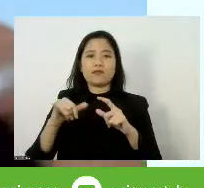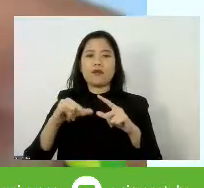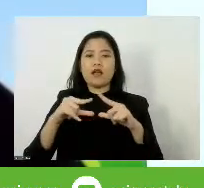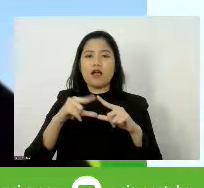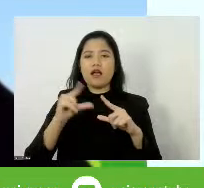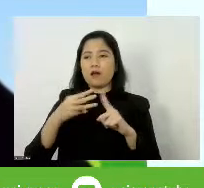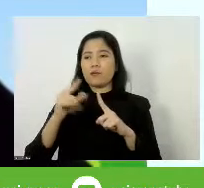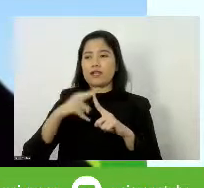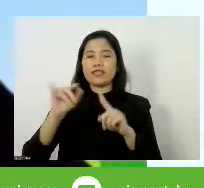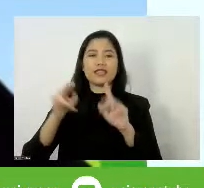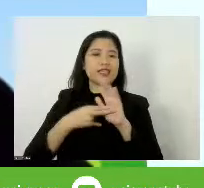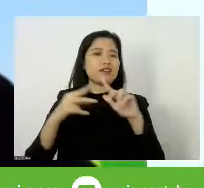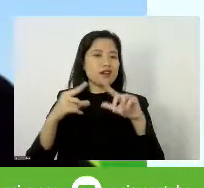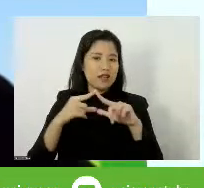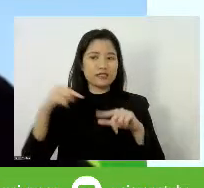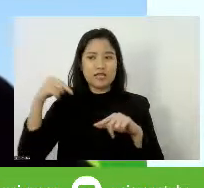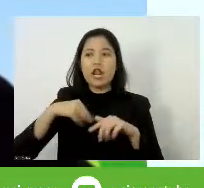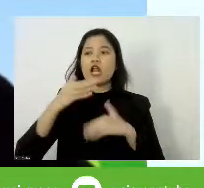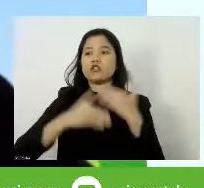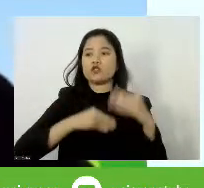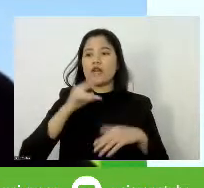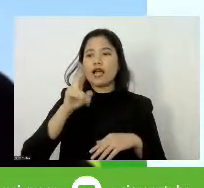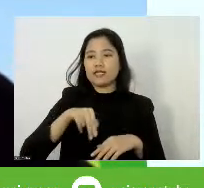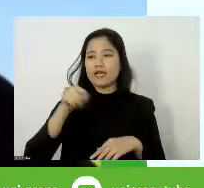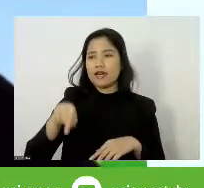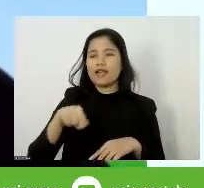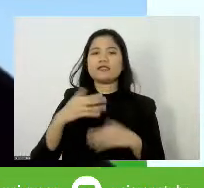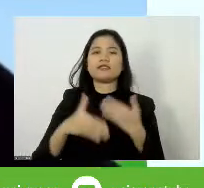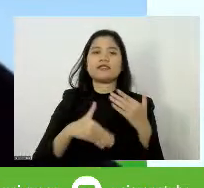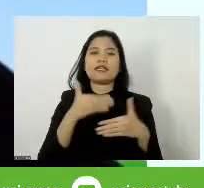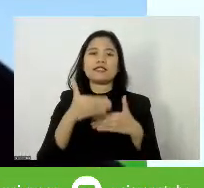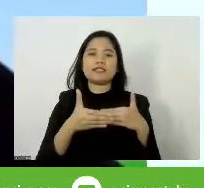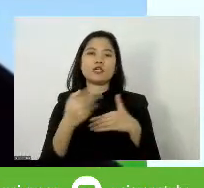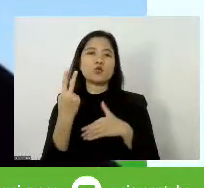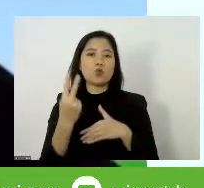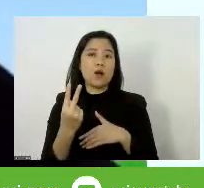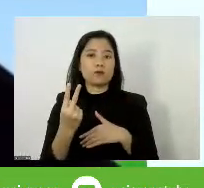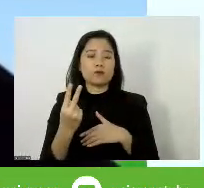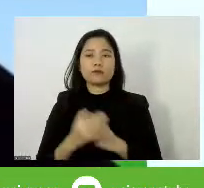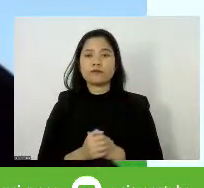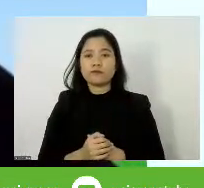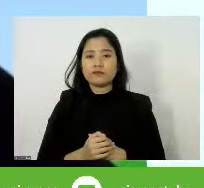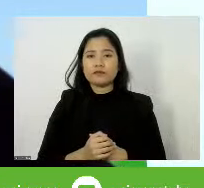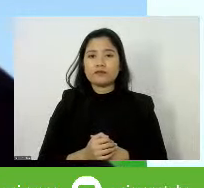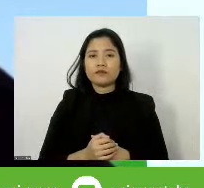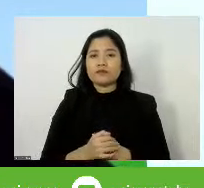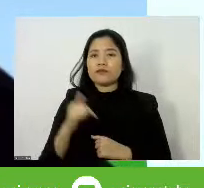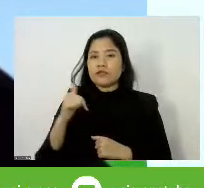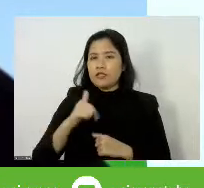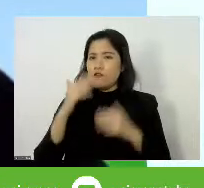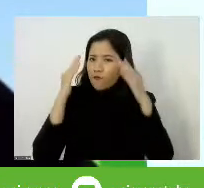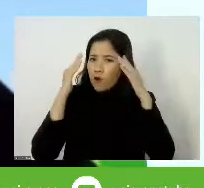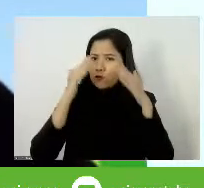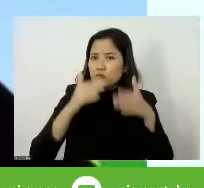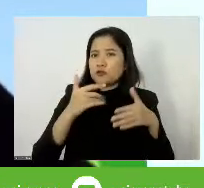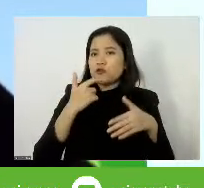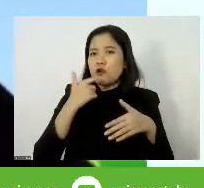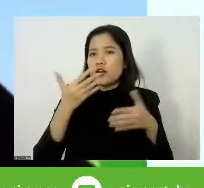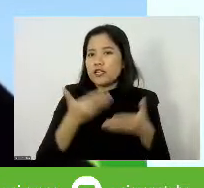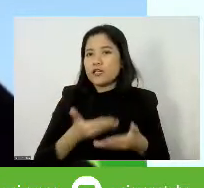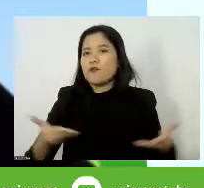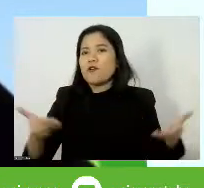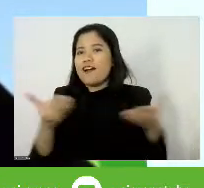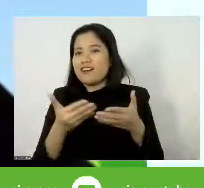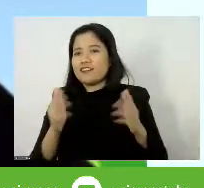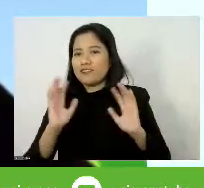sekarang kita bakal lanjut ke Sesi kedua sesi berikutnya ini kita bakal lebih fokus ke lingkungan